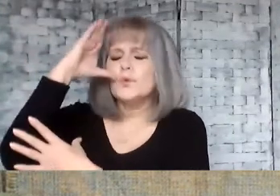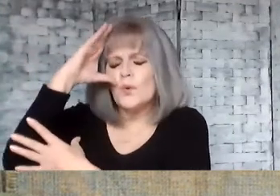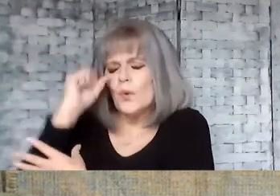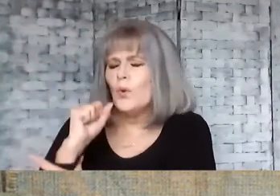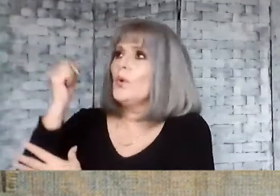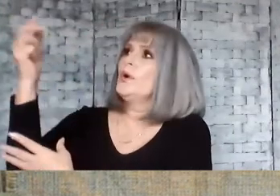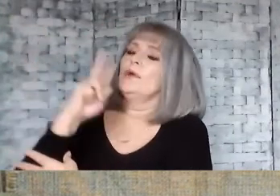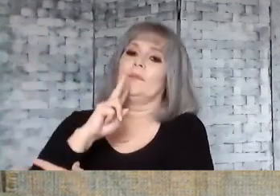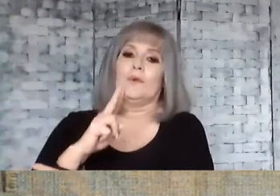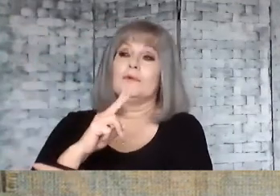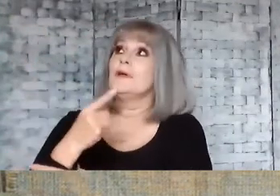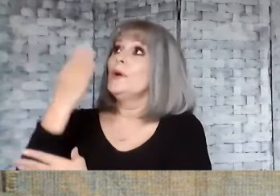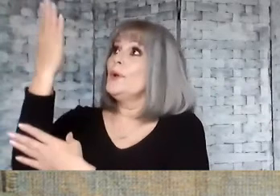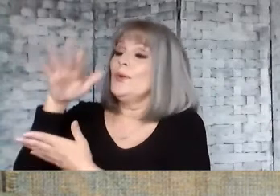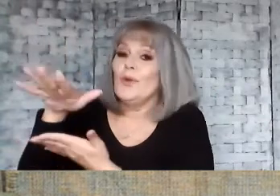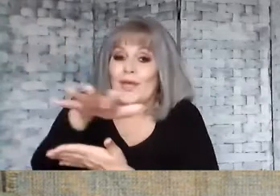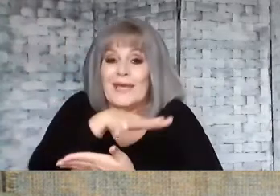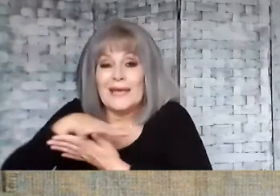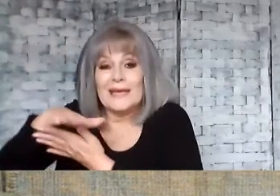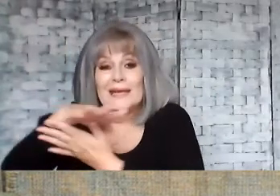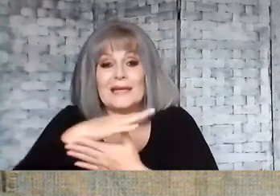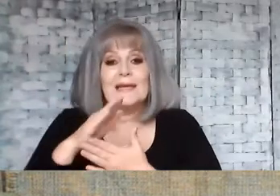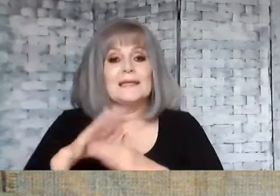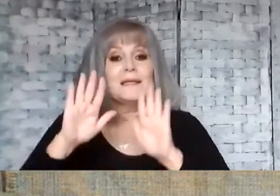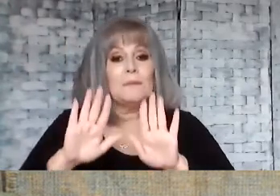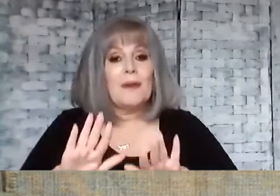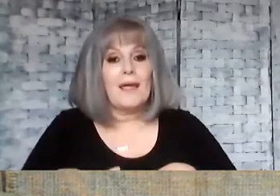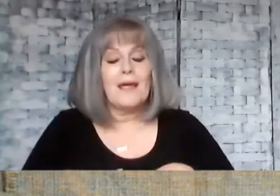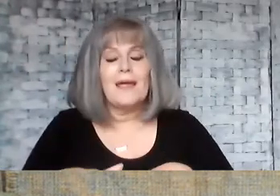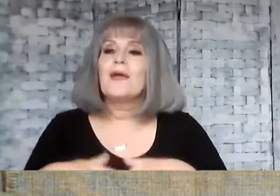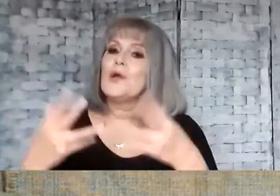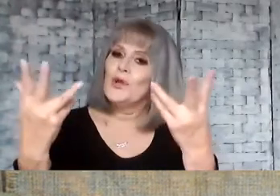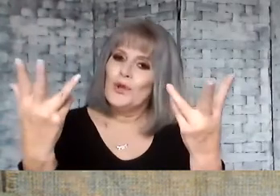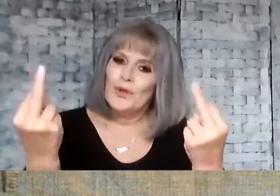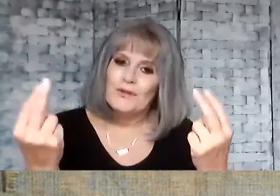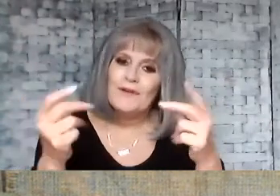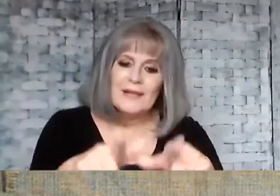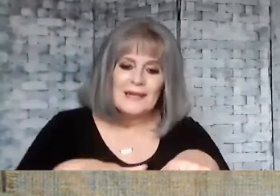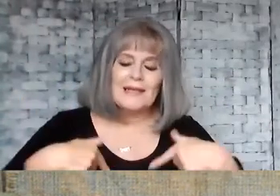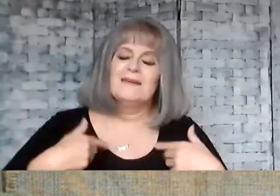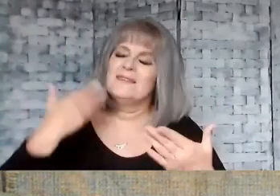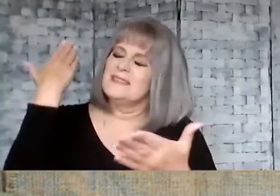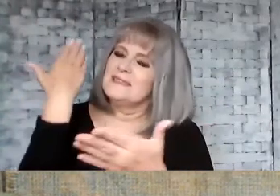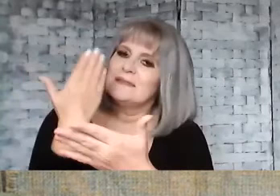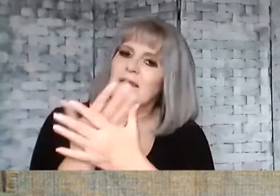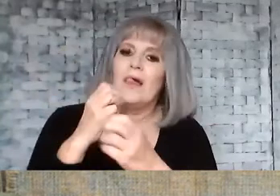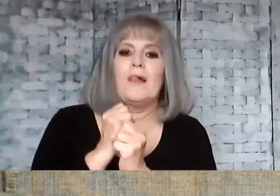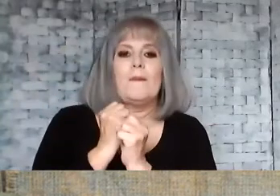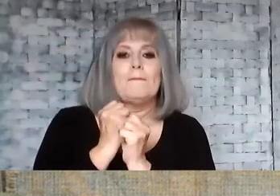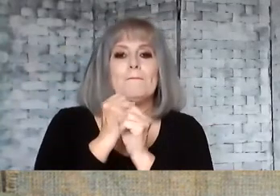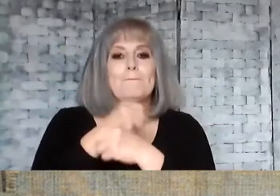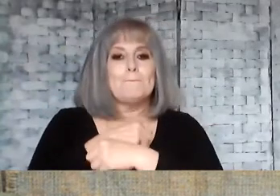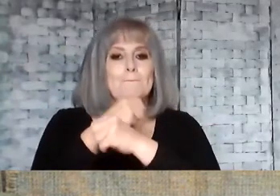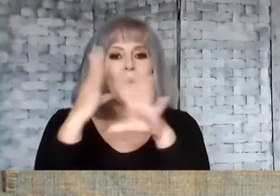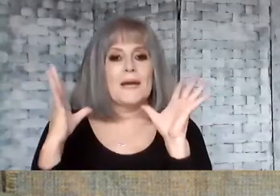beloftes, dat waar u heerlijkheid woon, sal nieuwe leven begin. U sal